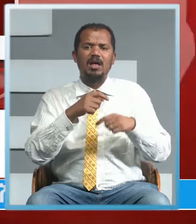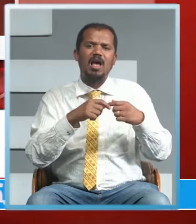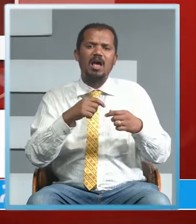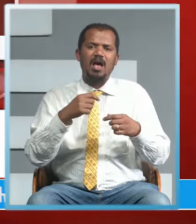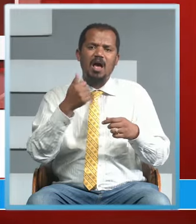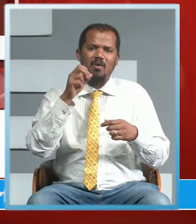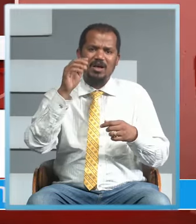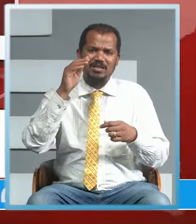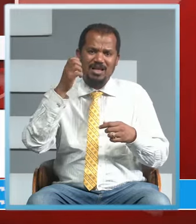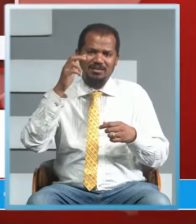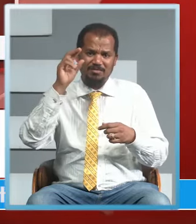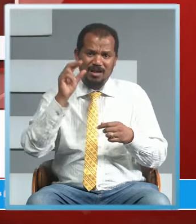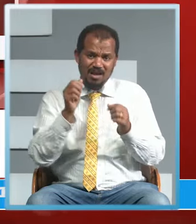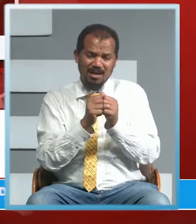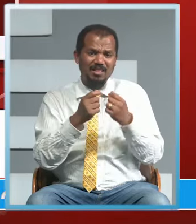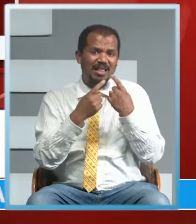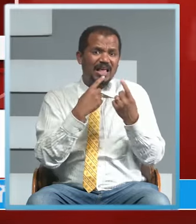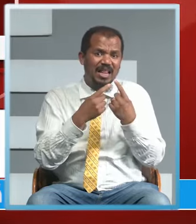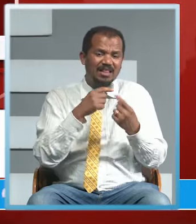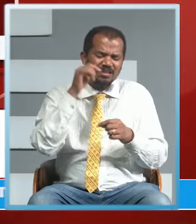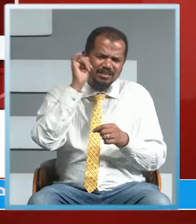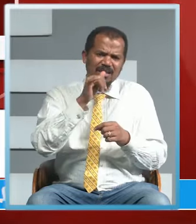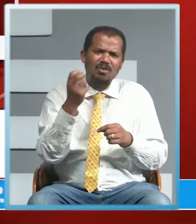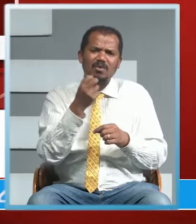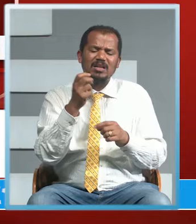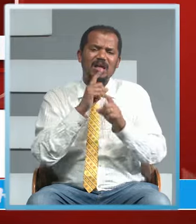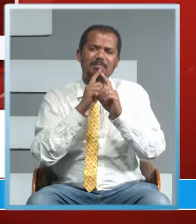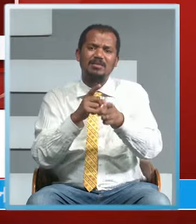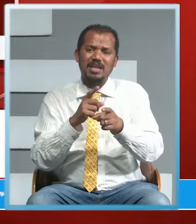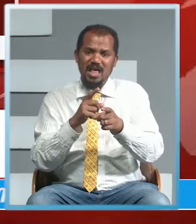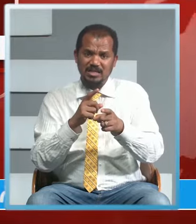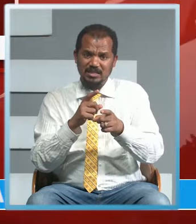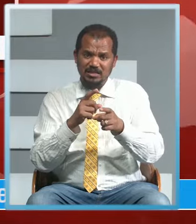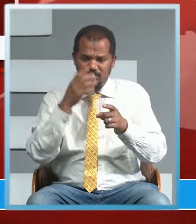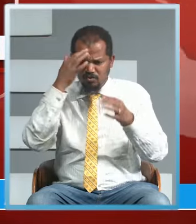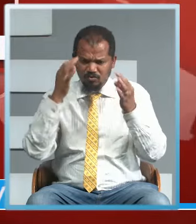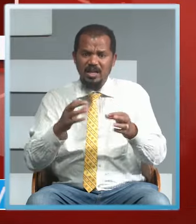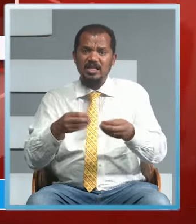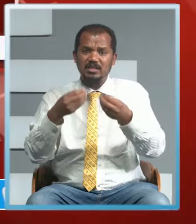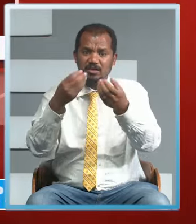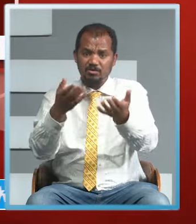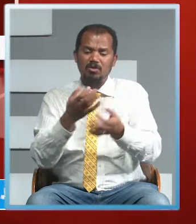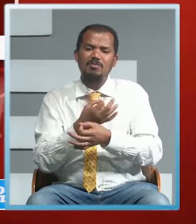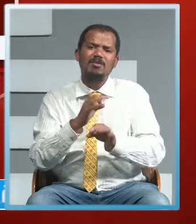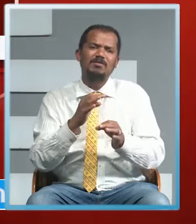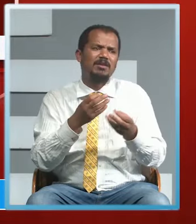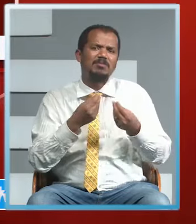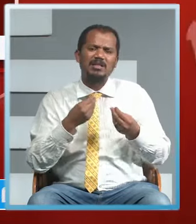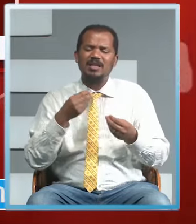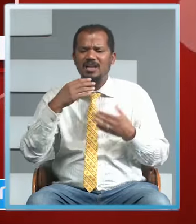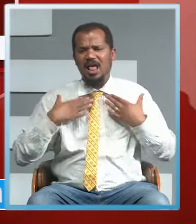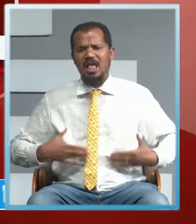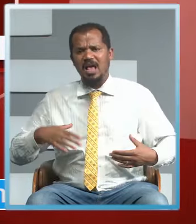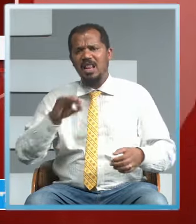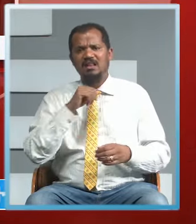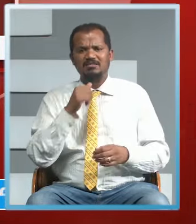ጋራ በደብዳቤም በአካልም ተገናኝተን እዛው ወረዳ ላይ ምላሽ ይሰጥቻል ከማለት ውጭ ውሳኔ ሰጥቶ መፍትሄ ሊሰጥ የሚችል አካል